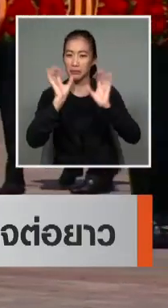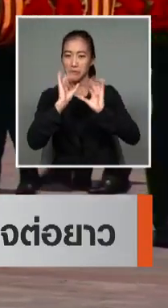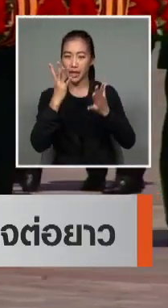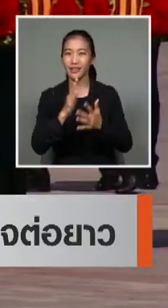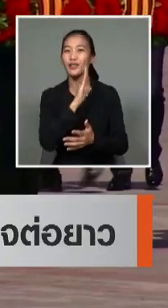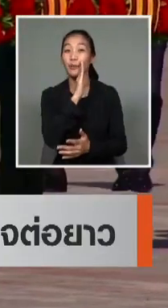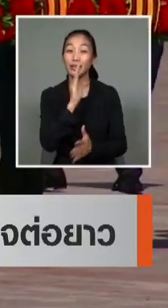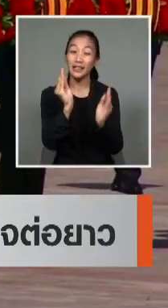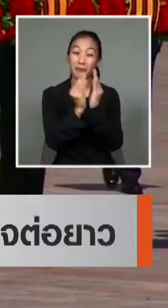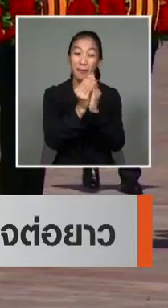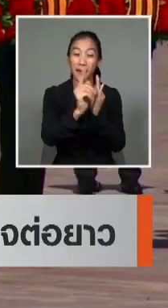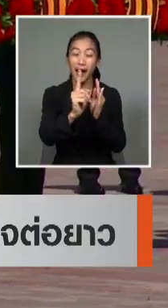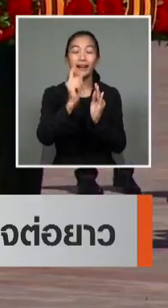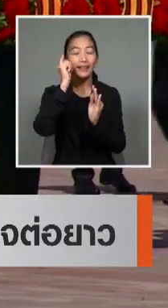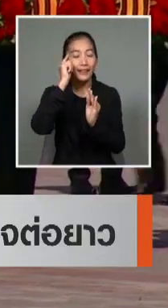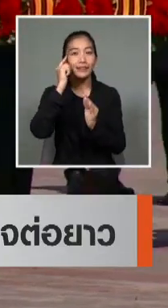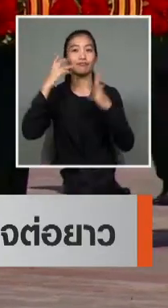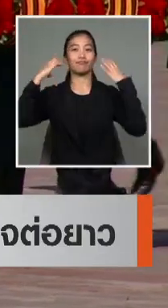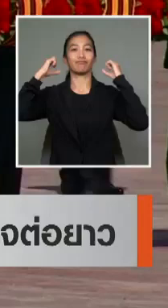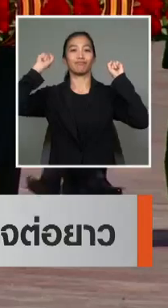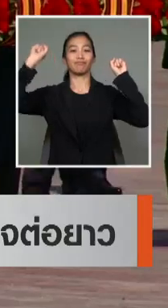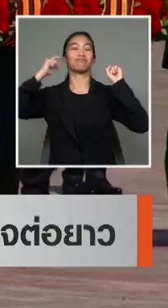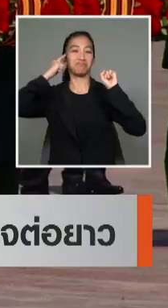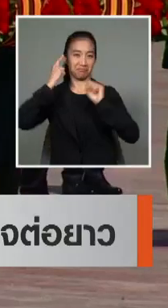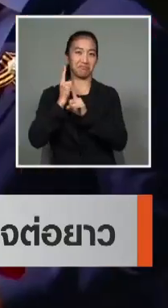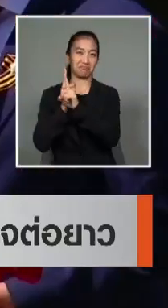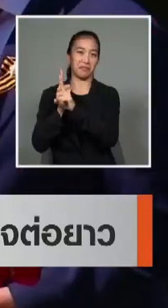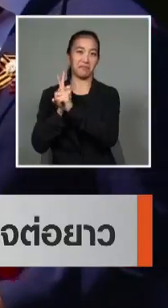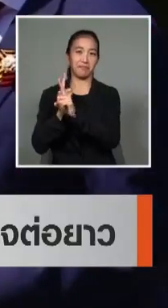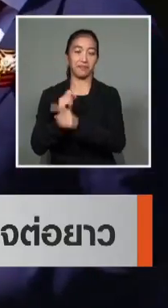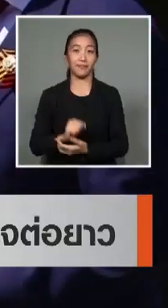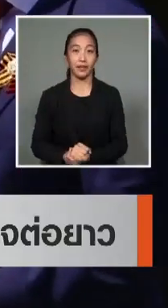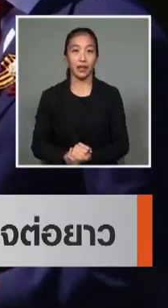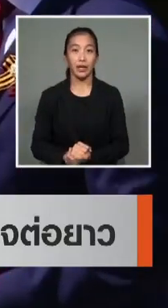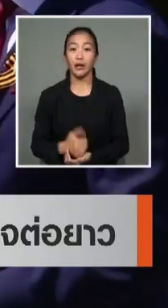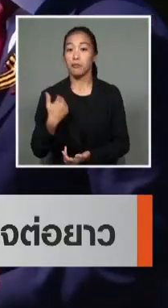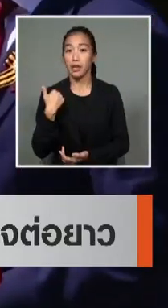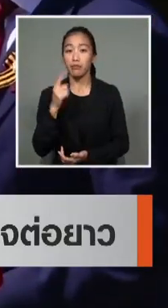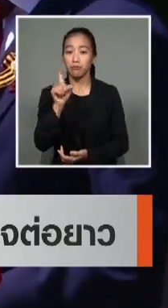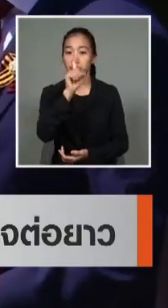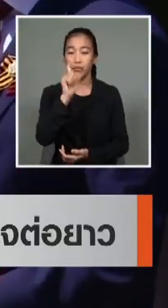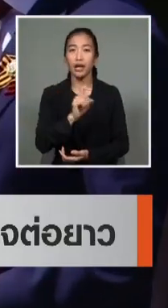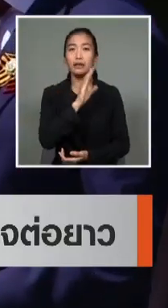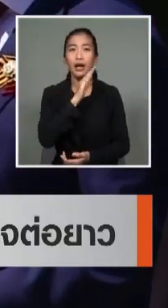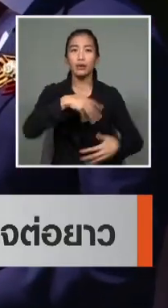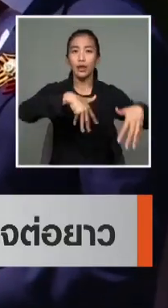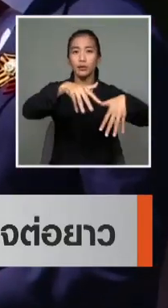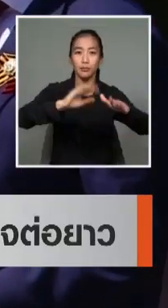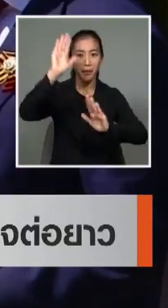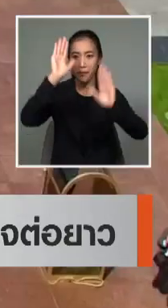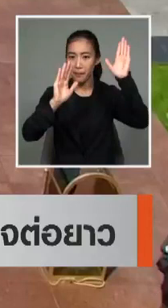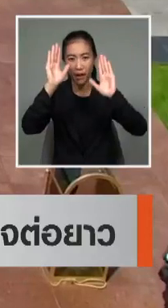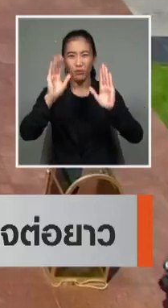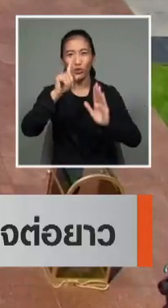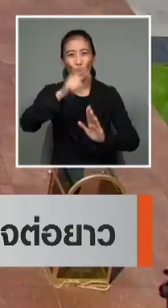ต้องการค่ะแล้วทำไมต้องมีการลงประชามตินะคะเพราะว่านักวิชาการบอกว่าปูตินนั้นเป็นคนที่อยากจะให้ทุกคนมองว่